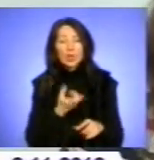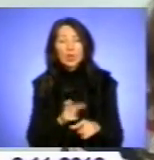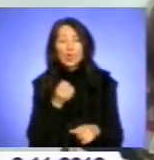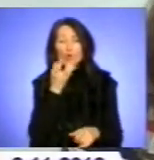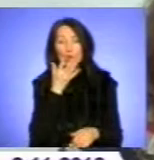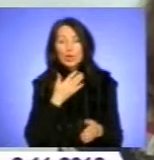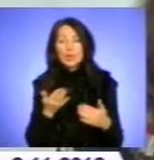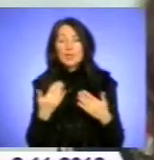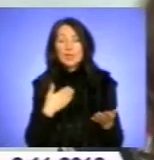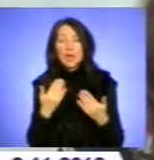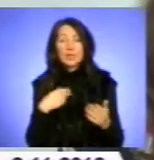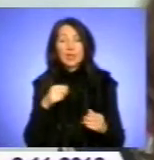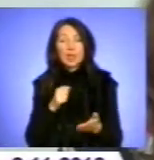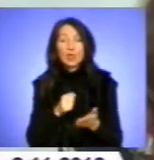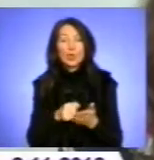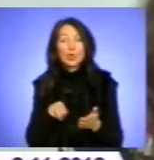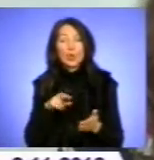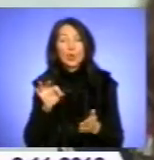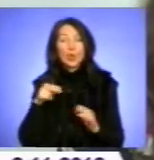ставлення до працівників і